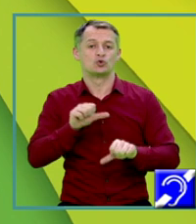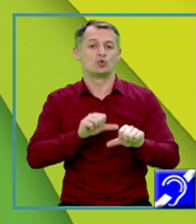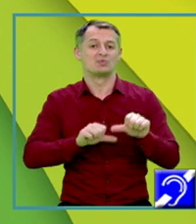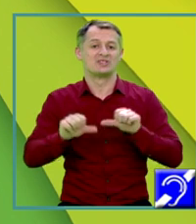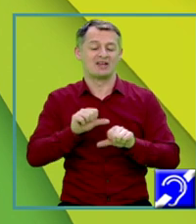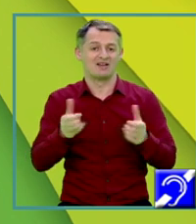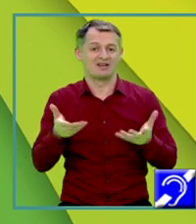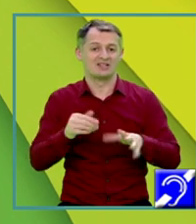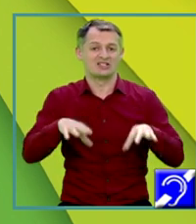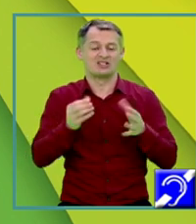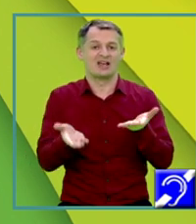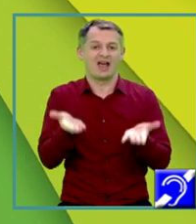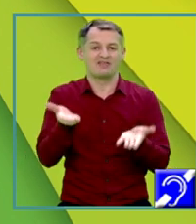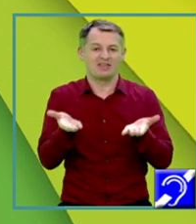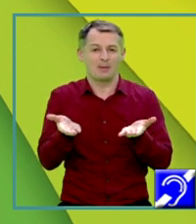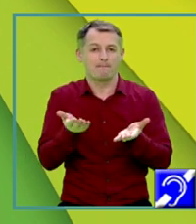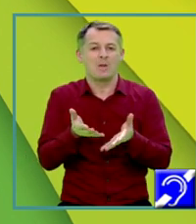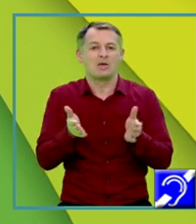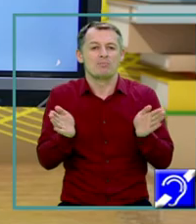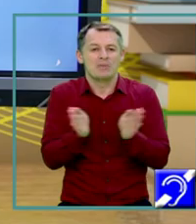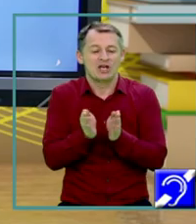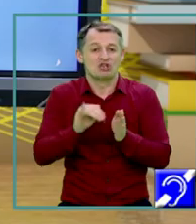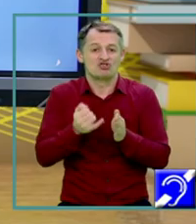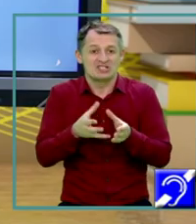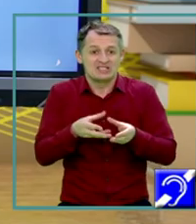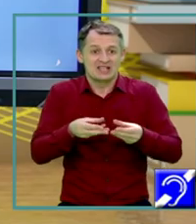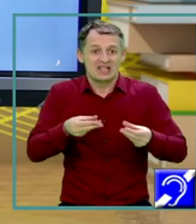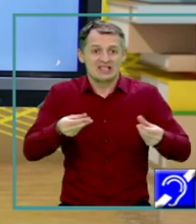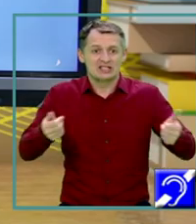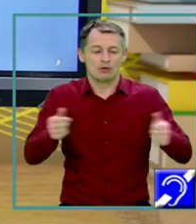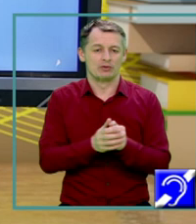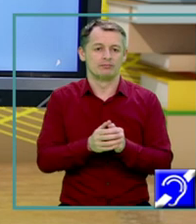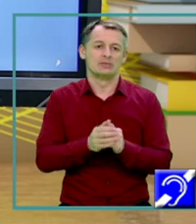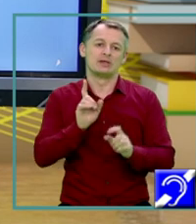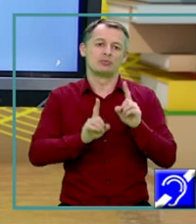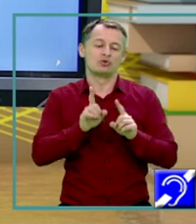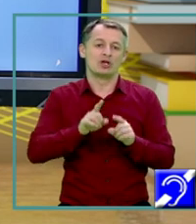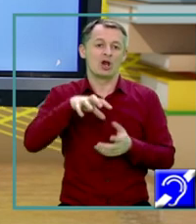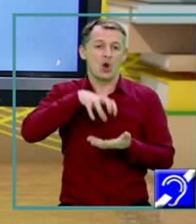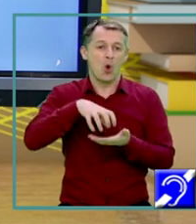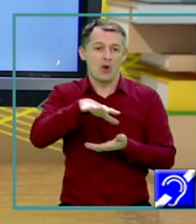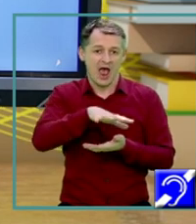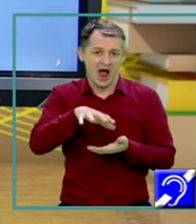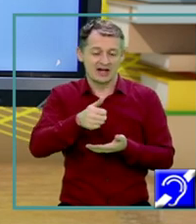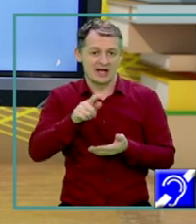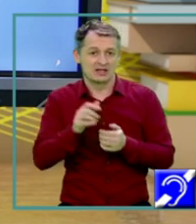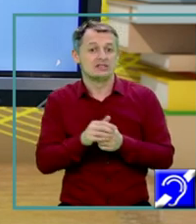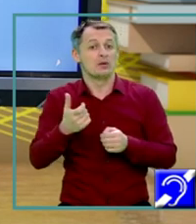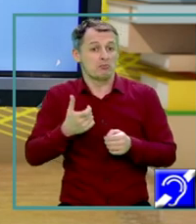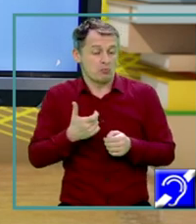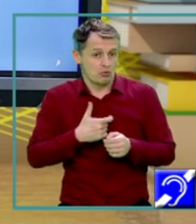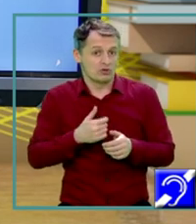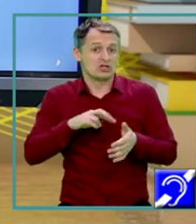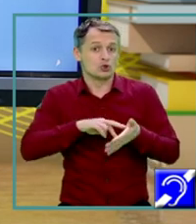în cantitate mai mică și care se dizolvă. În funcție de starea de agregare, soluțiile se pot clasifica în